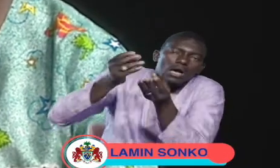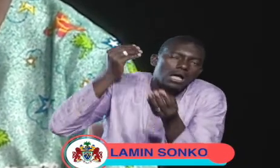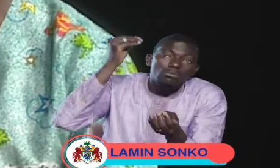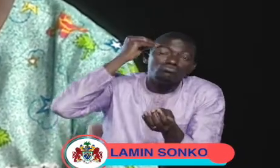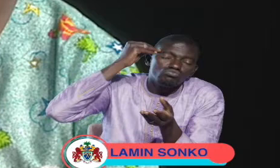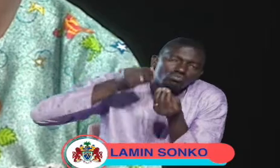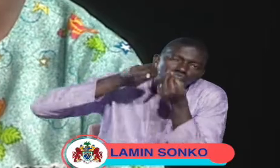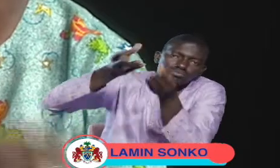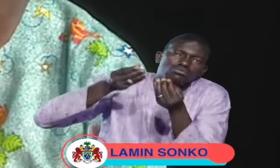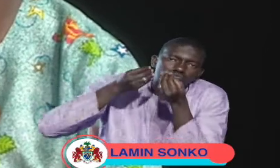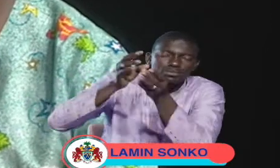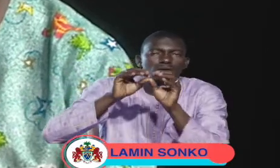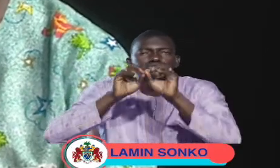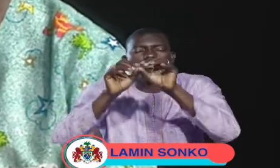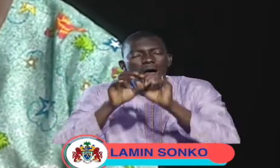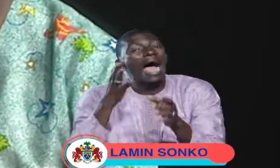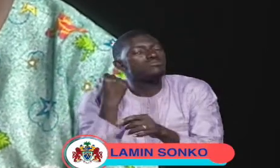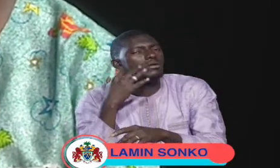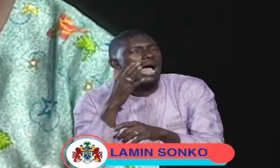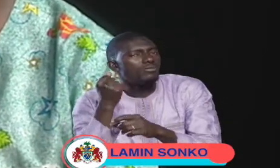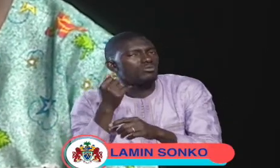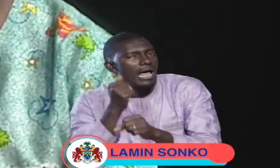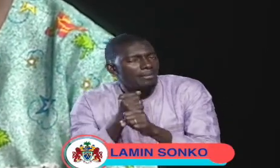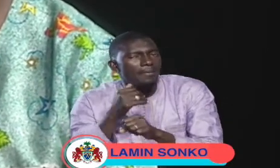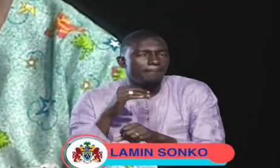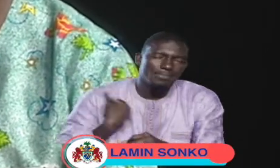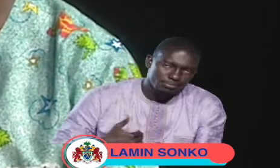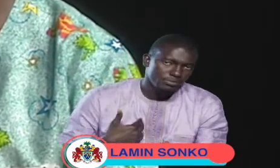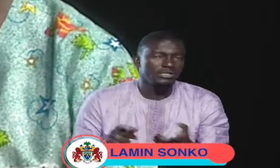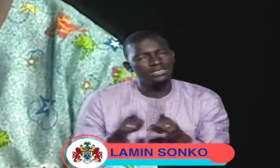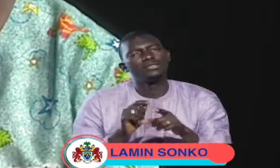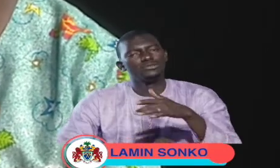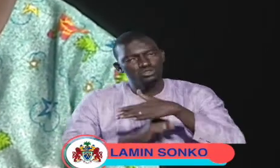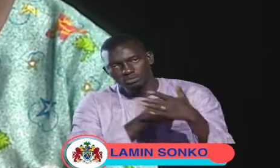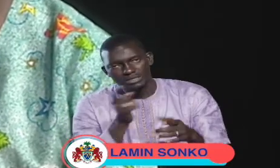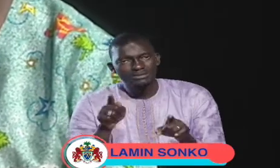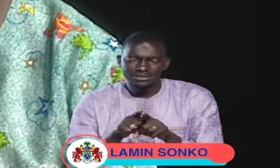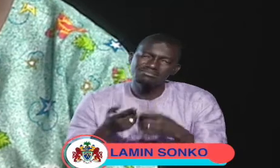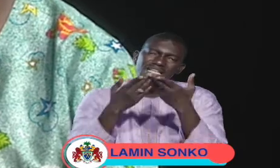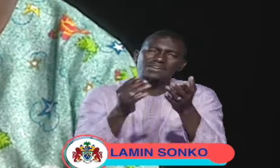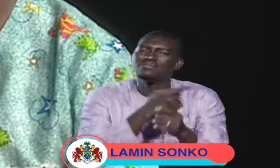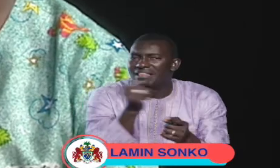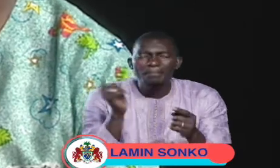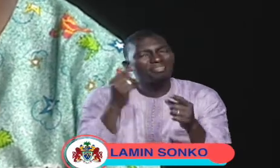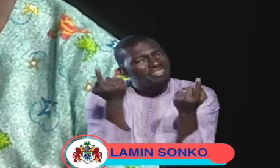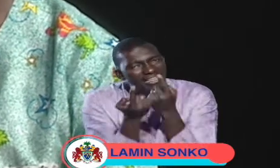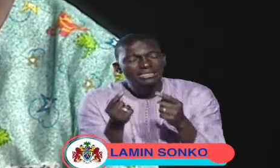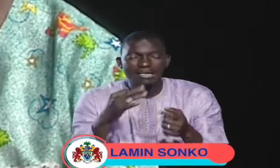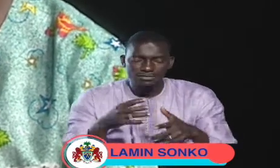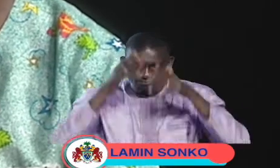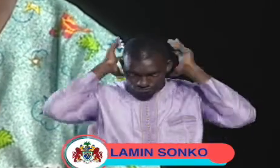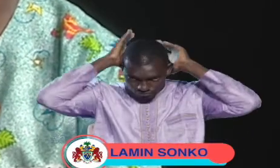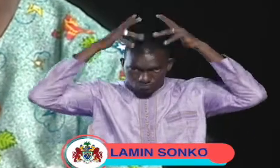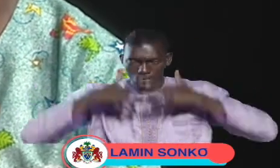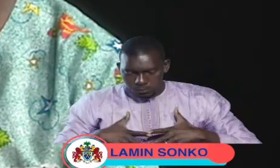makoy la pour ce mol makoy no nyam ngi sembentu ndeni fana pour ka bagasol di la bagasol mi alonko ni edum